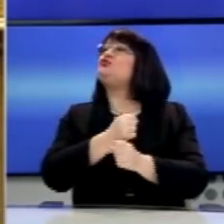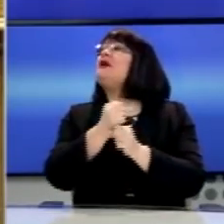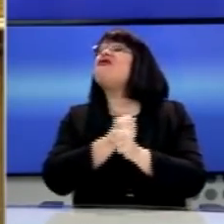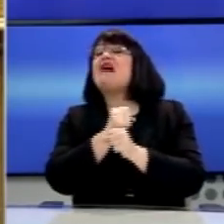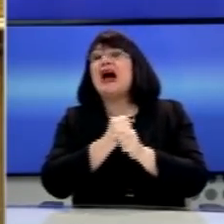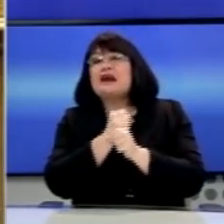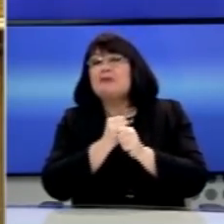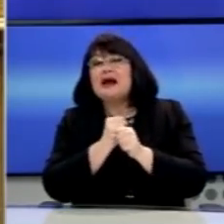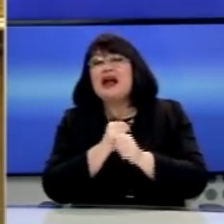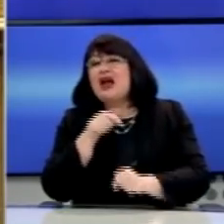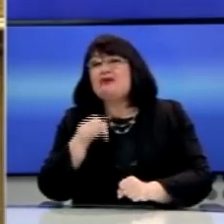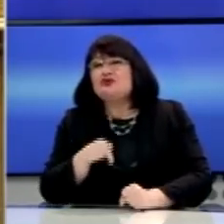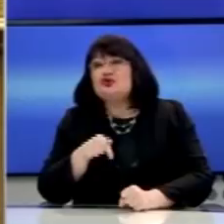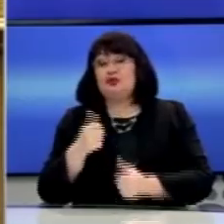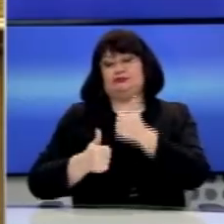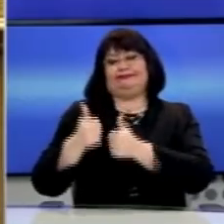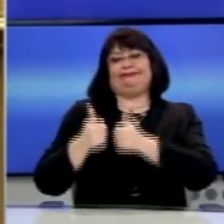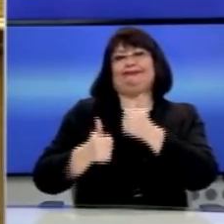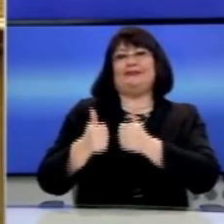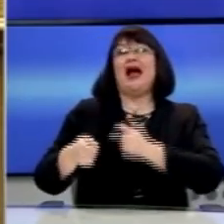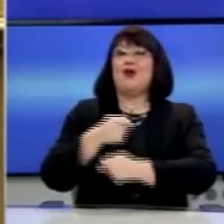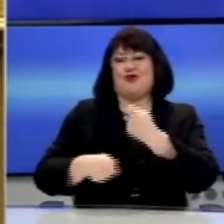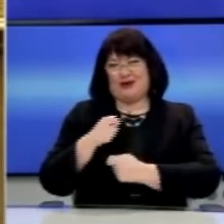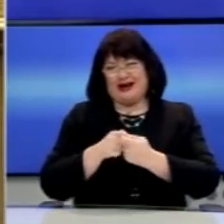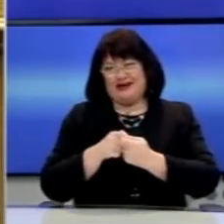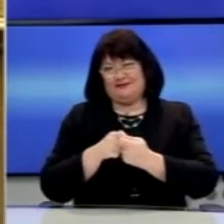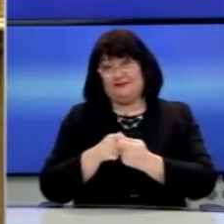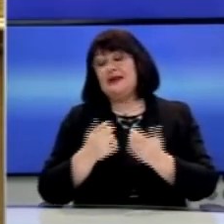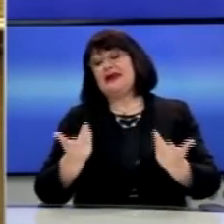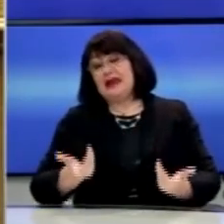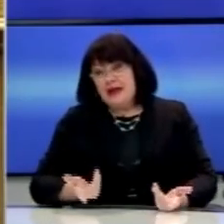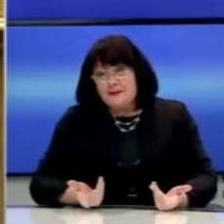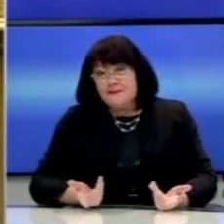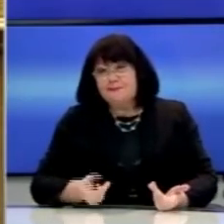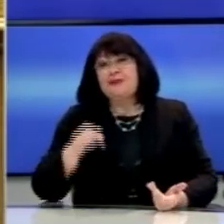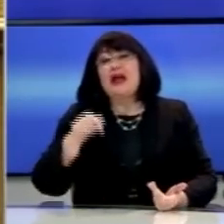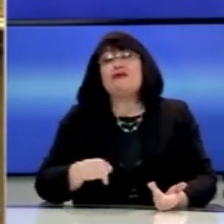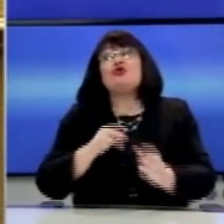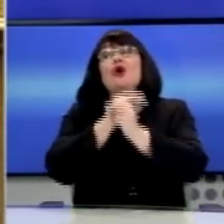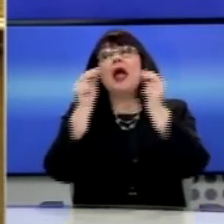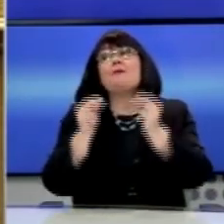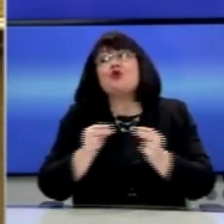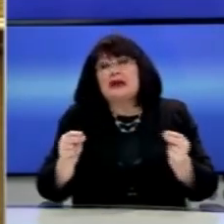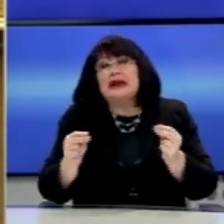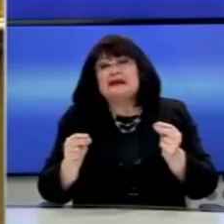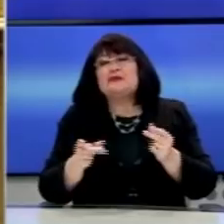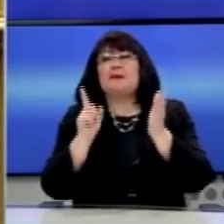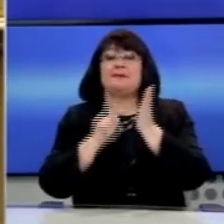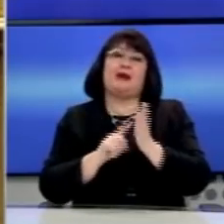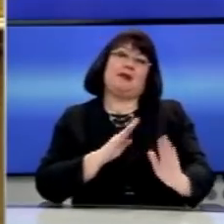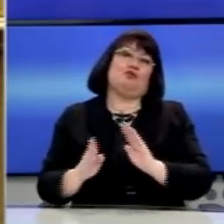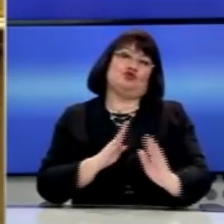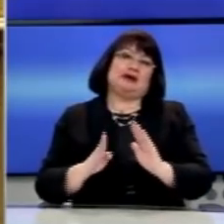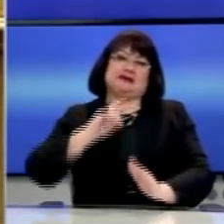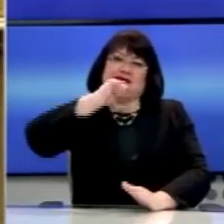μια ιδιαιτέρως ανταγωνιστική αγορά, απάντησαν, και ότι αυτό συνεπώς πρέπει να